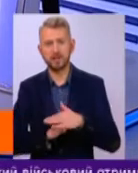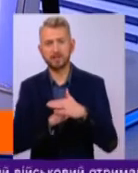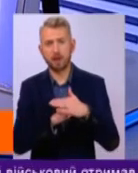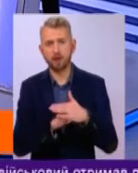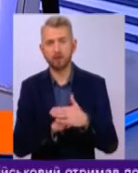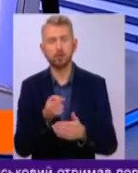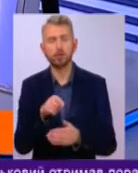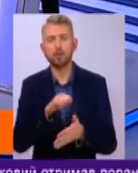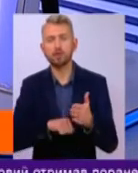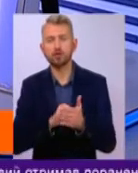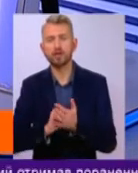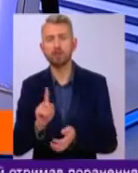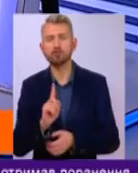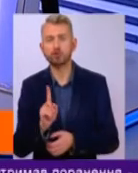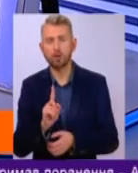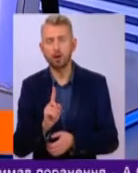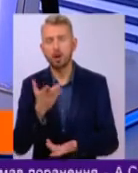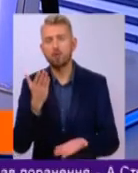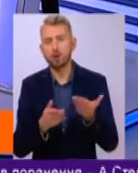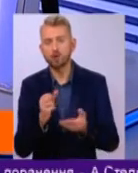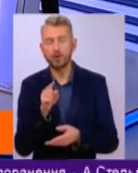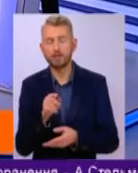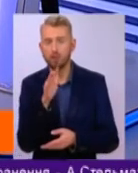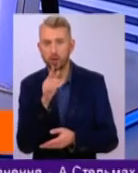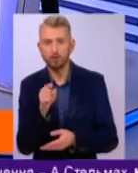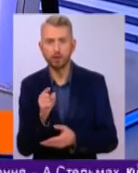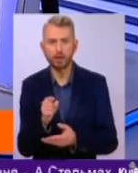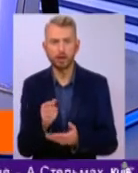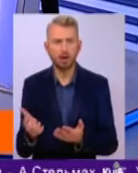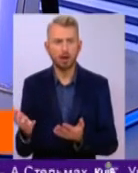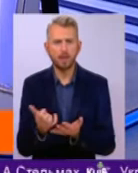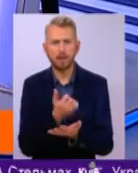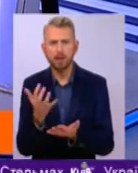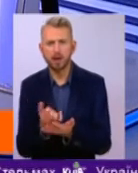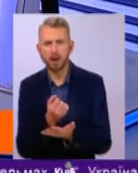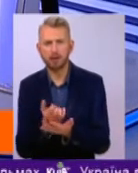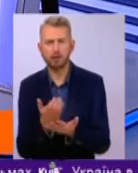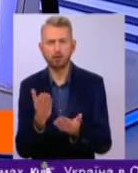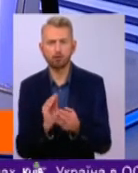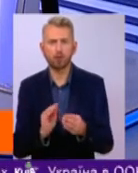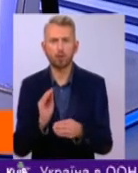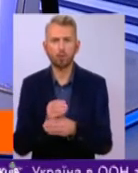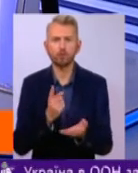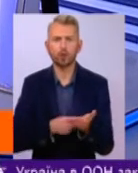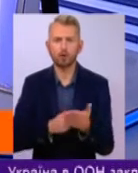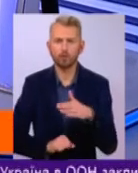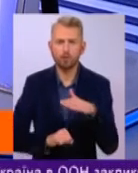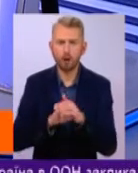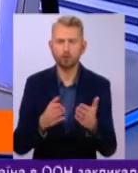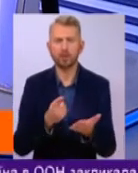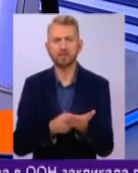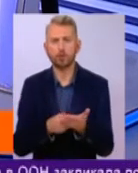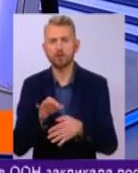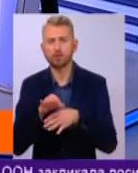тої причини, що, можливо, на цей момент вони набирали якісь додаткові показову базу, якісь докази